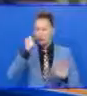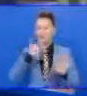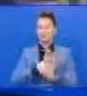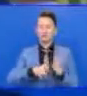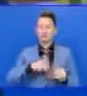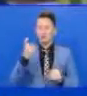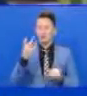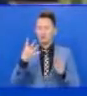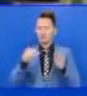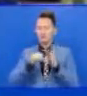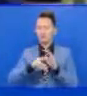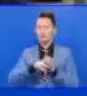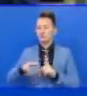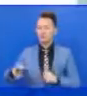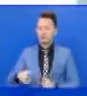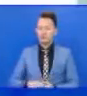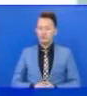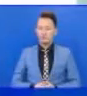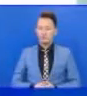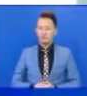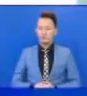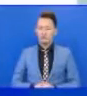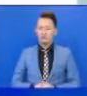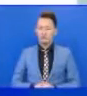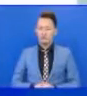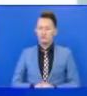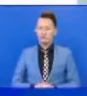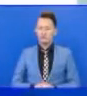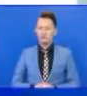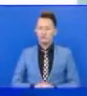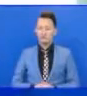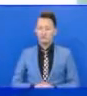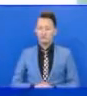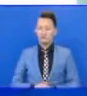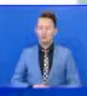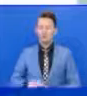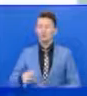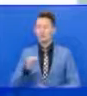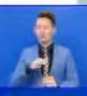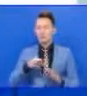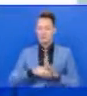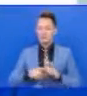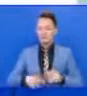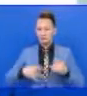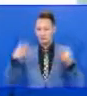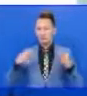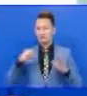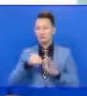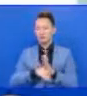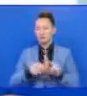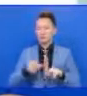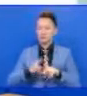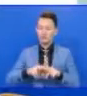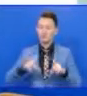миллион теңге бөлінген. Облыс деңгейінде өз оқыған шаруалар болады. Осы